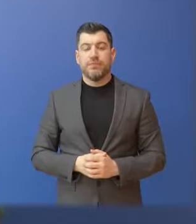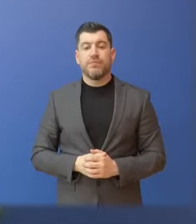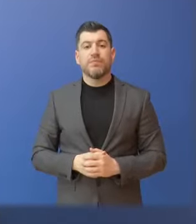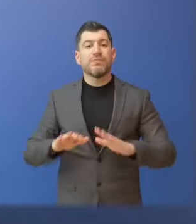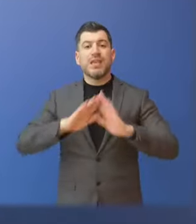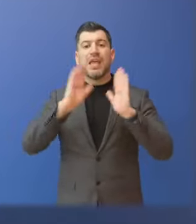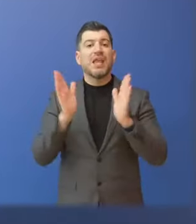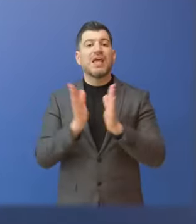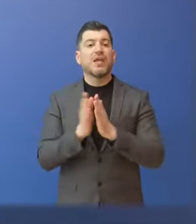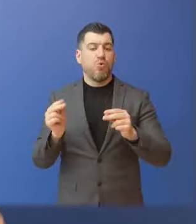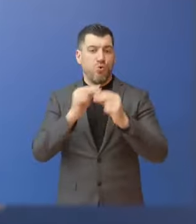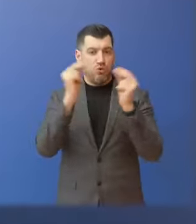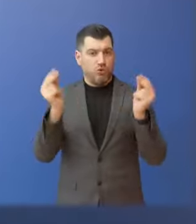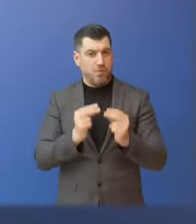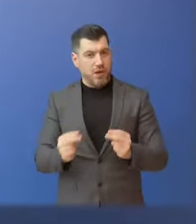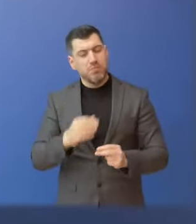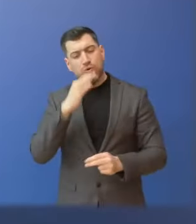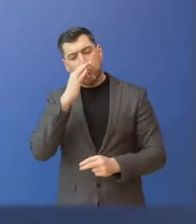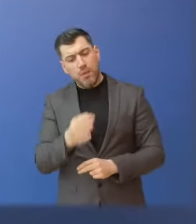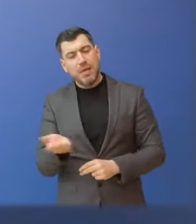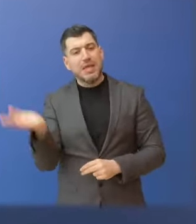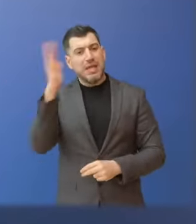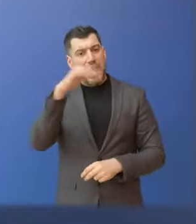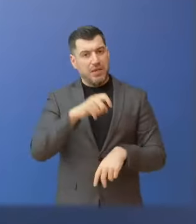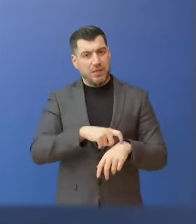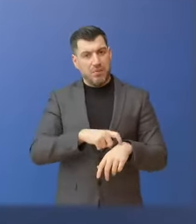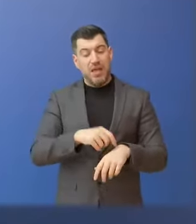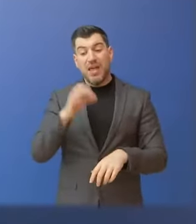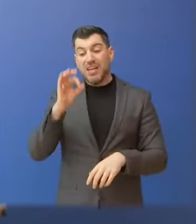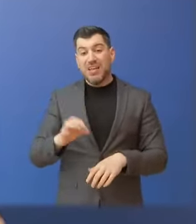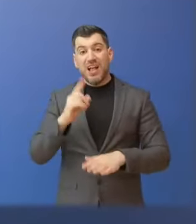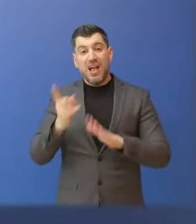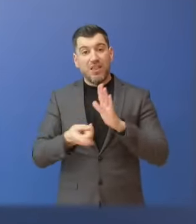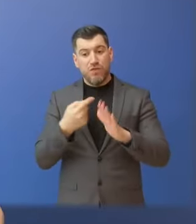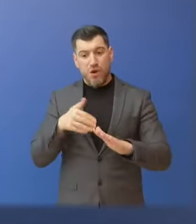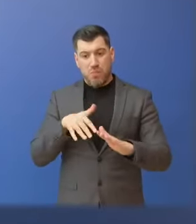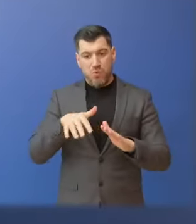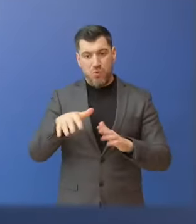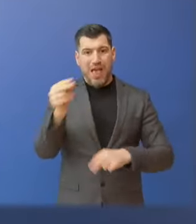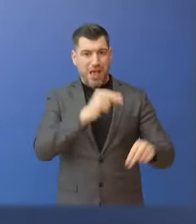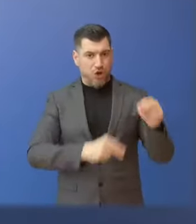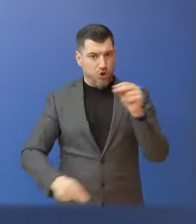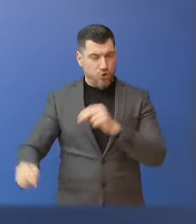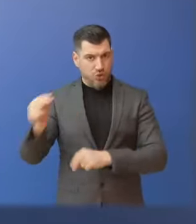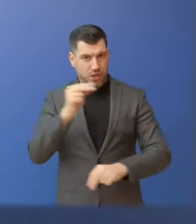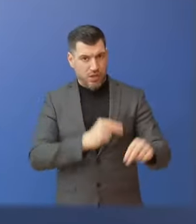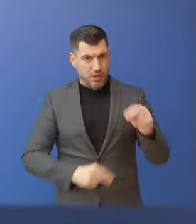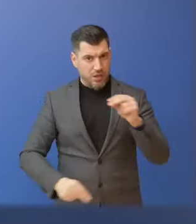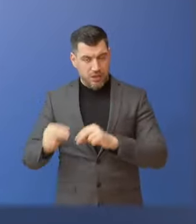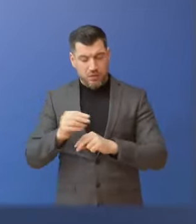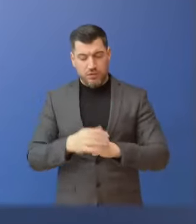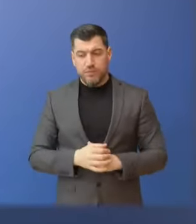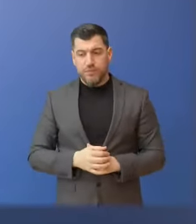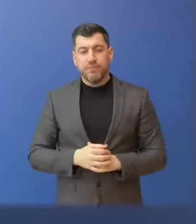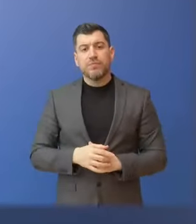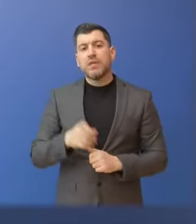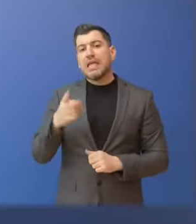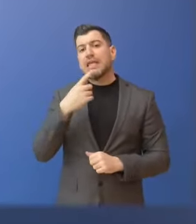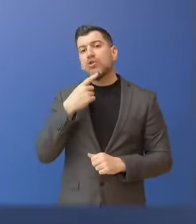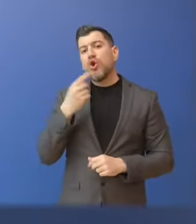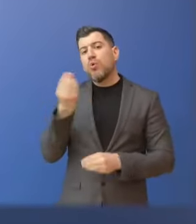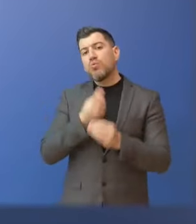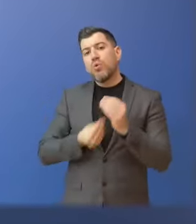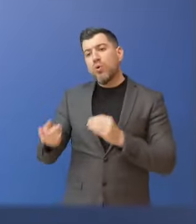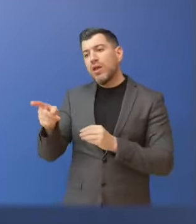συμπέρασμα το έχω πει και μια άλλη φορά κάθε φορά που έρχονται εκλογές και κυρίως αυτό αναφέρεται σε κάποια κόμματα της